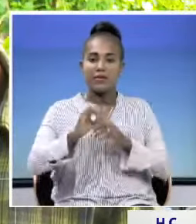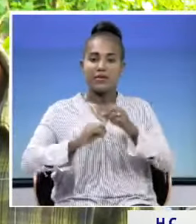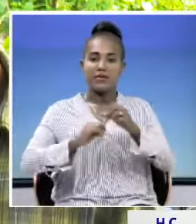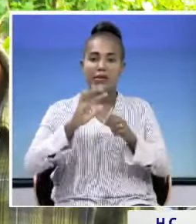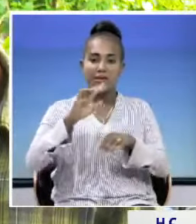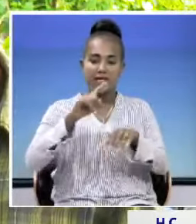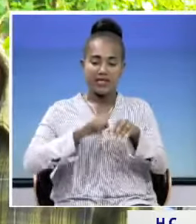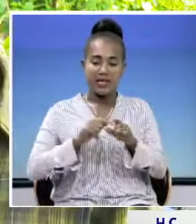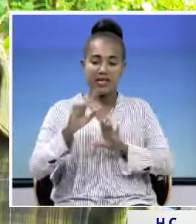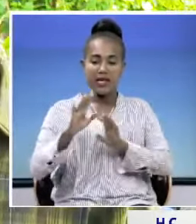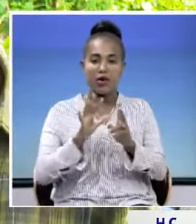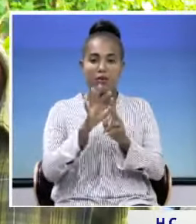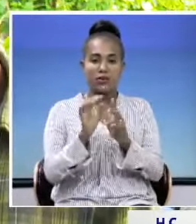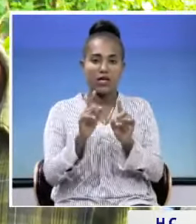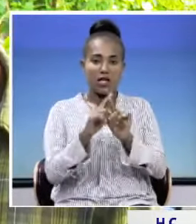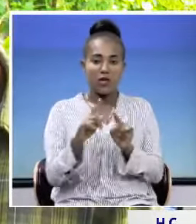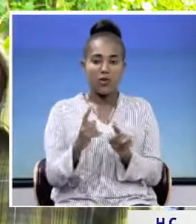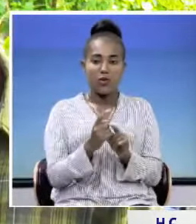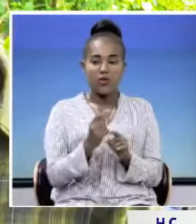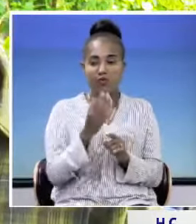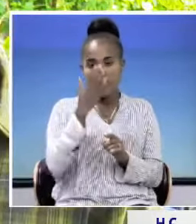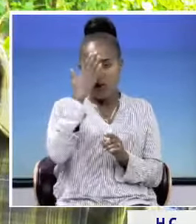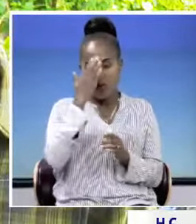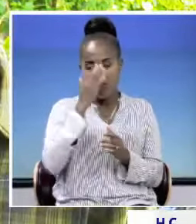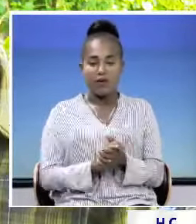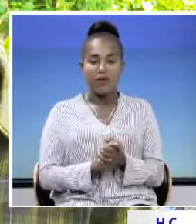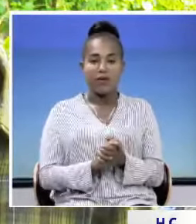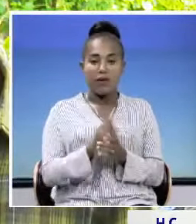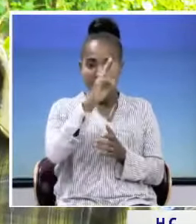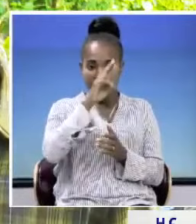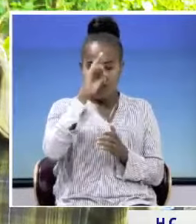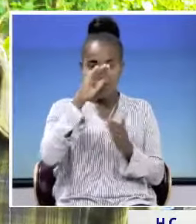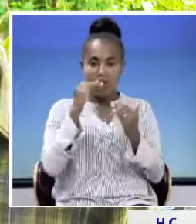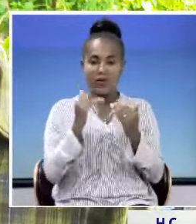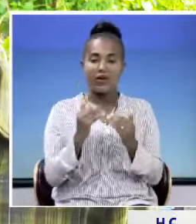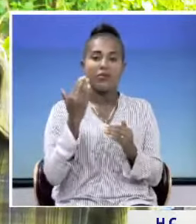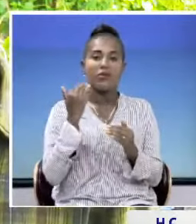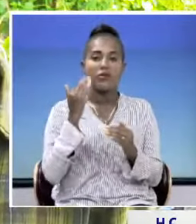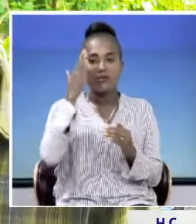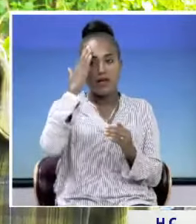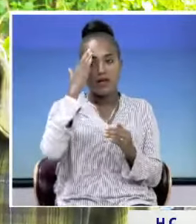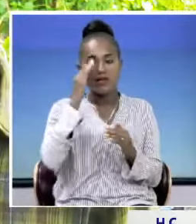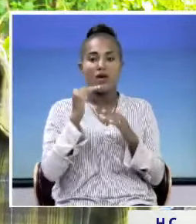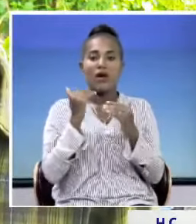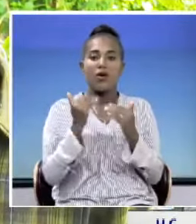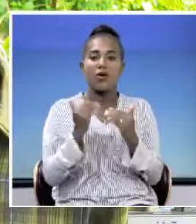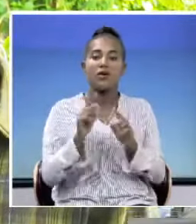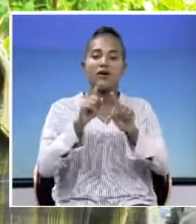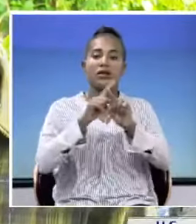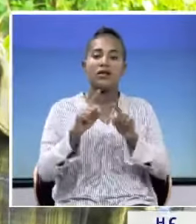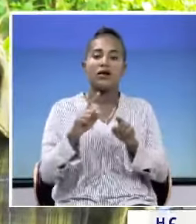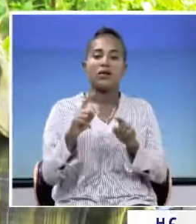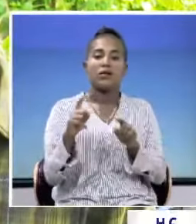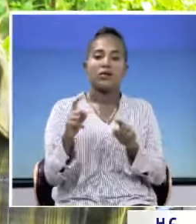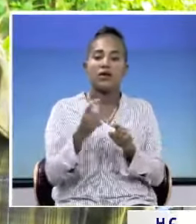አምስት ጊዜ ከተካሄደው ምርጫ የተለየ ሆኖ አውቃለሁ። ምክንያቱም ካሁን የነበሩትንም ስለማውቃቸው ያሁንም የተለየብኝ